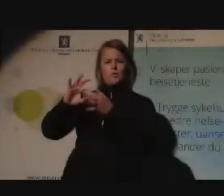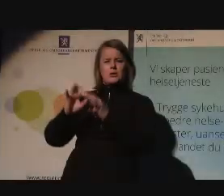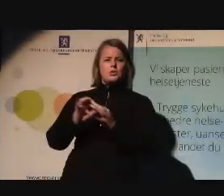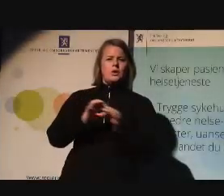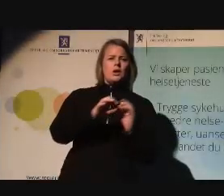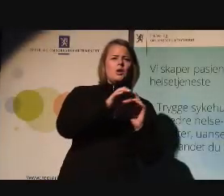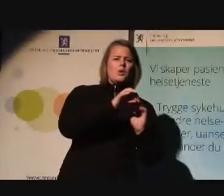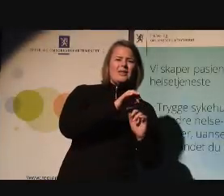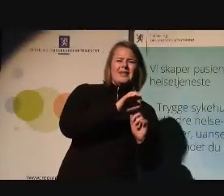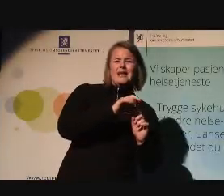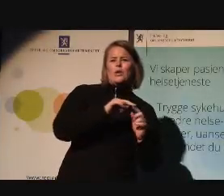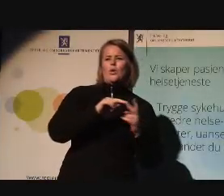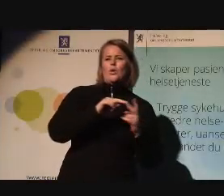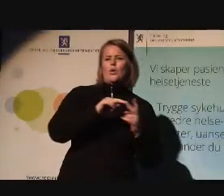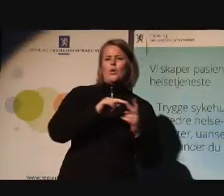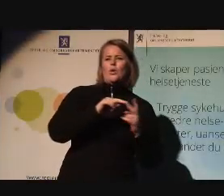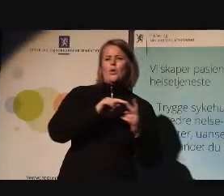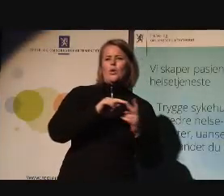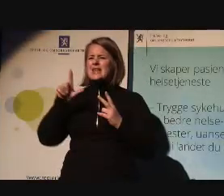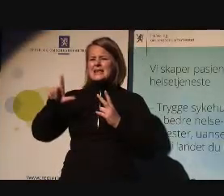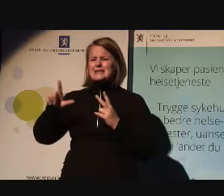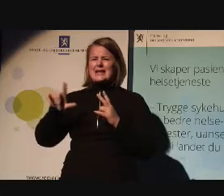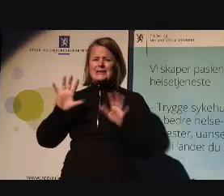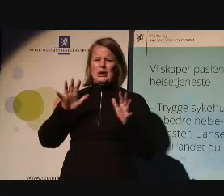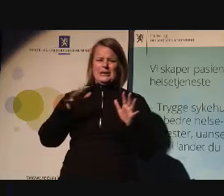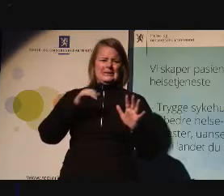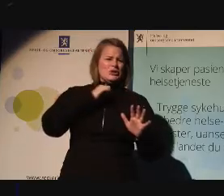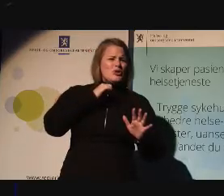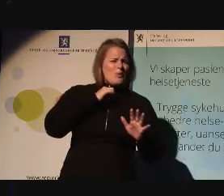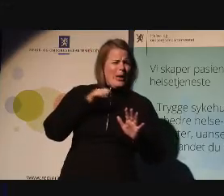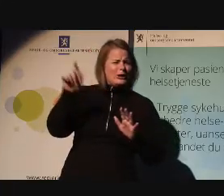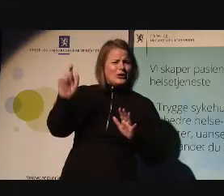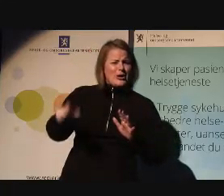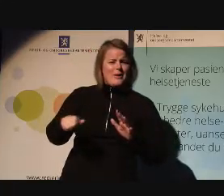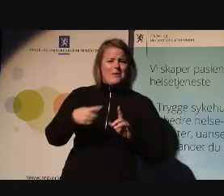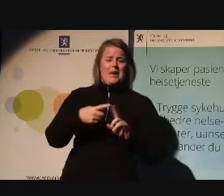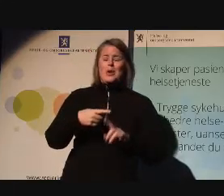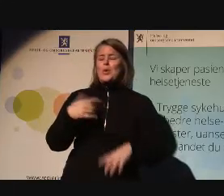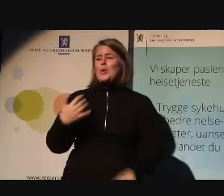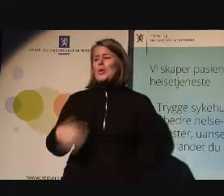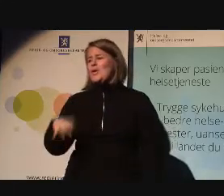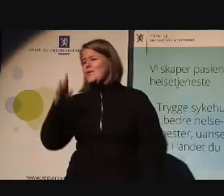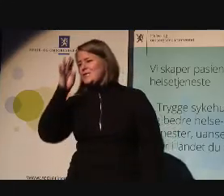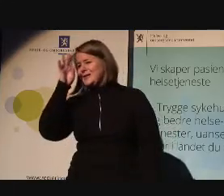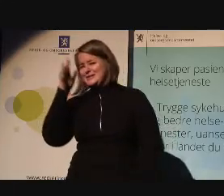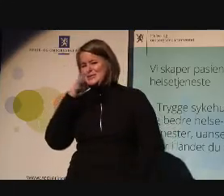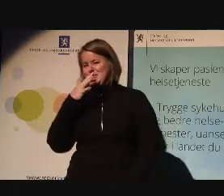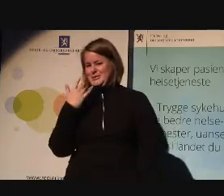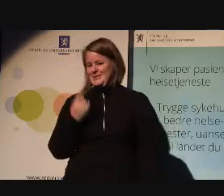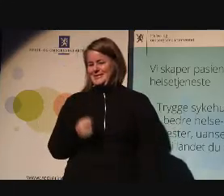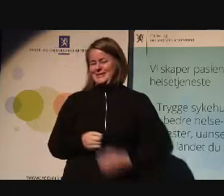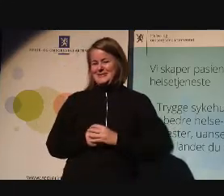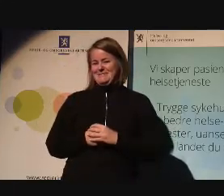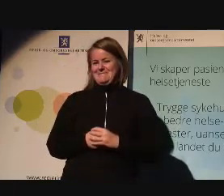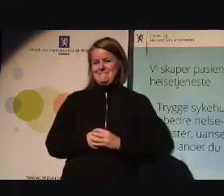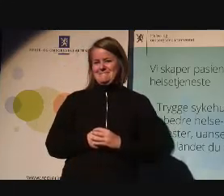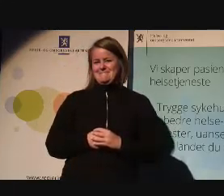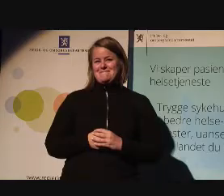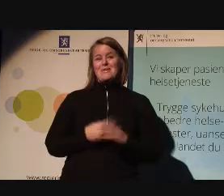Liszt. Litt sånn skummel variant, men det var fantastisk morsomt. Og en veldig spennende dag